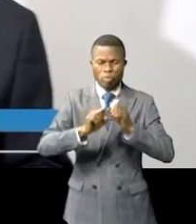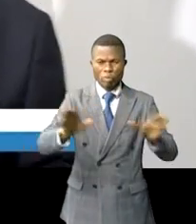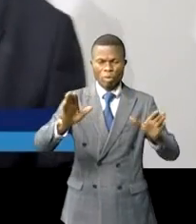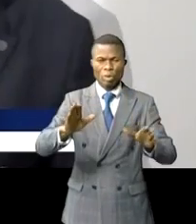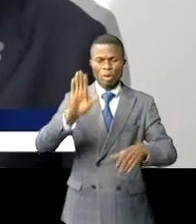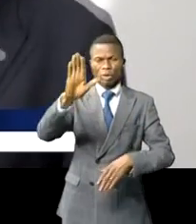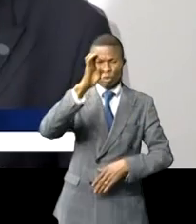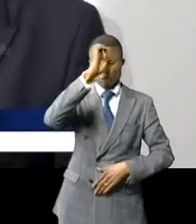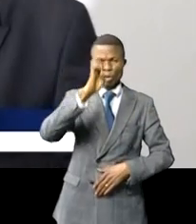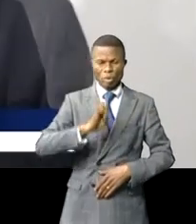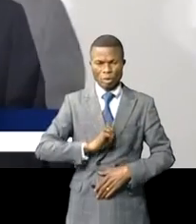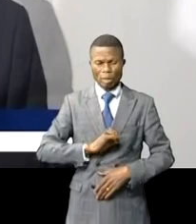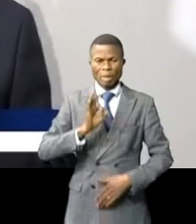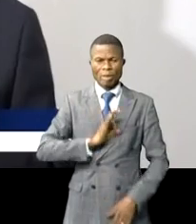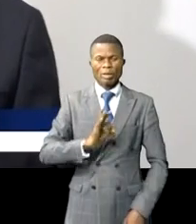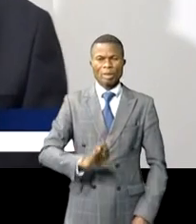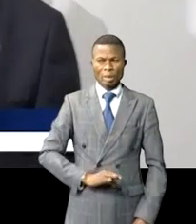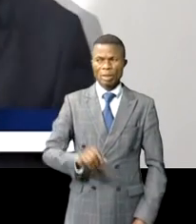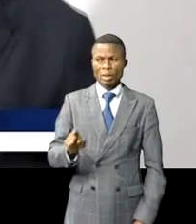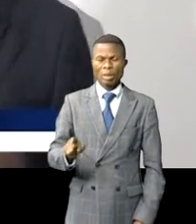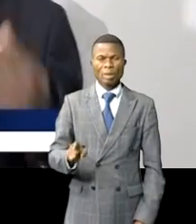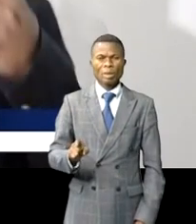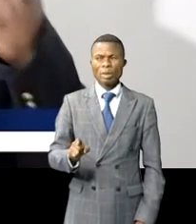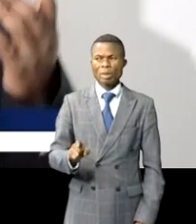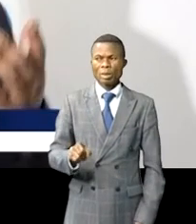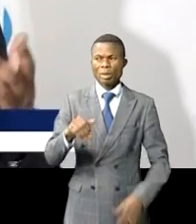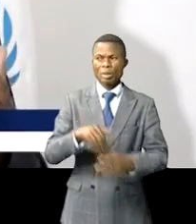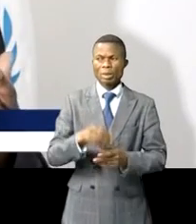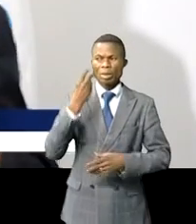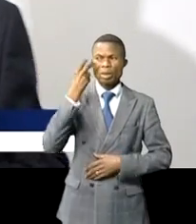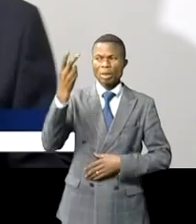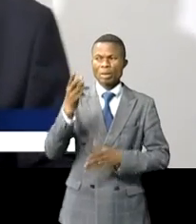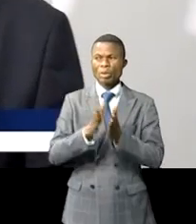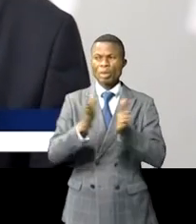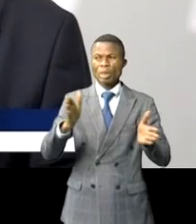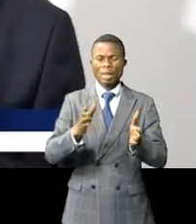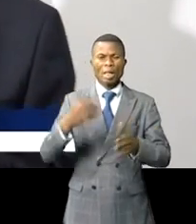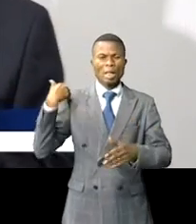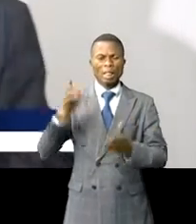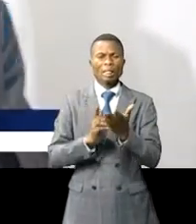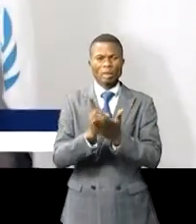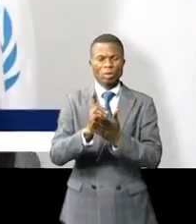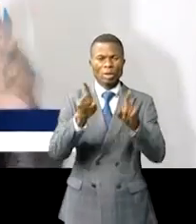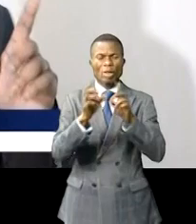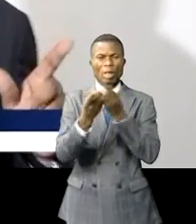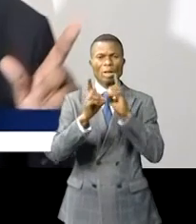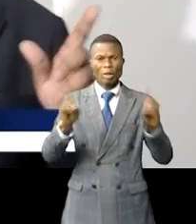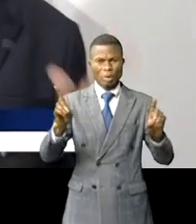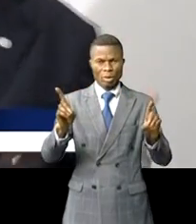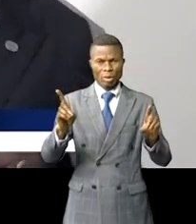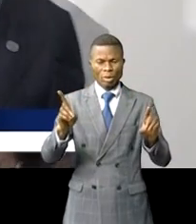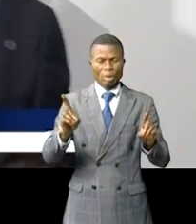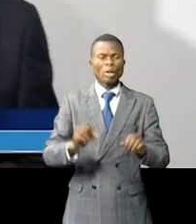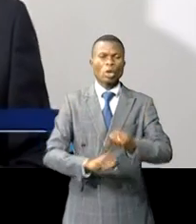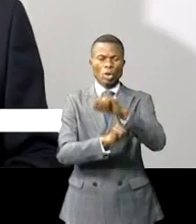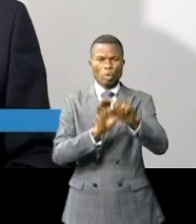Monsieur Félix Antoine Tshisekedi Chilombo, dans sa vision sur l'état des droits et la démocratie que le CULPAC soutient,